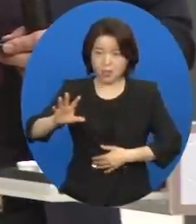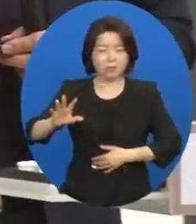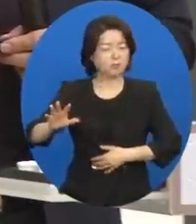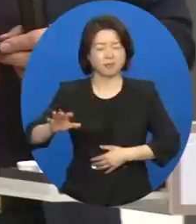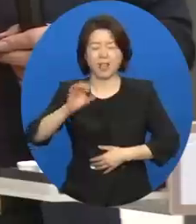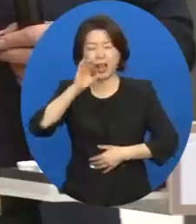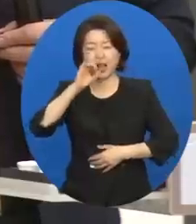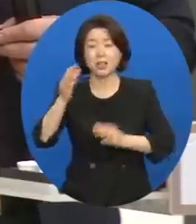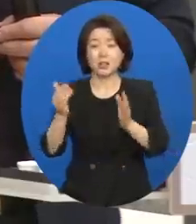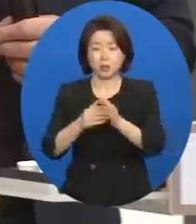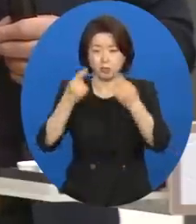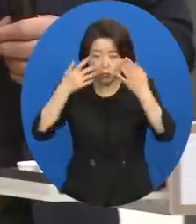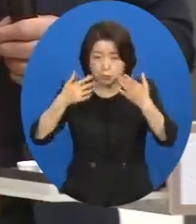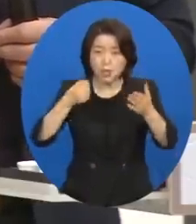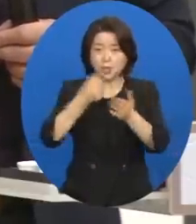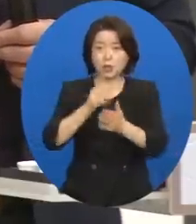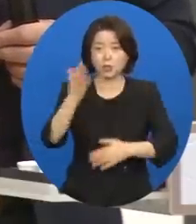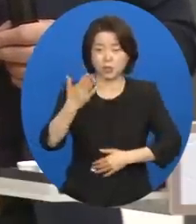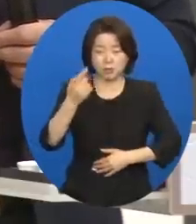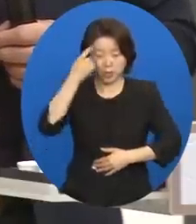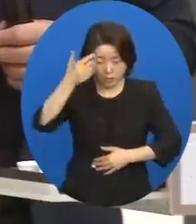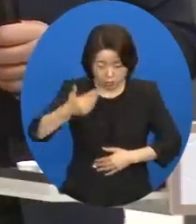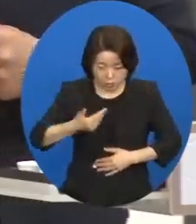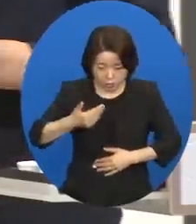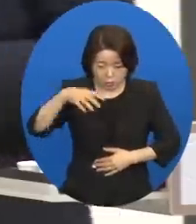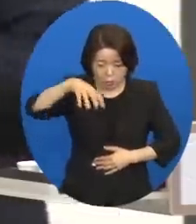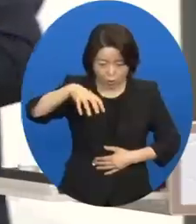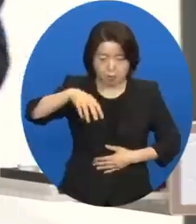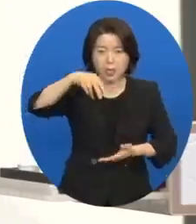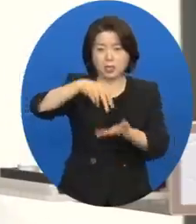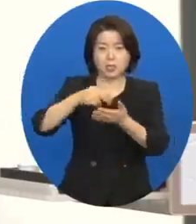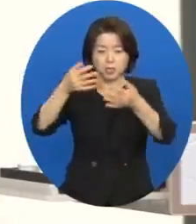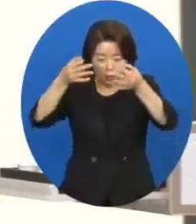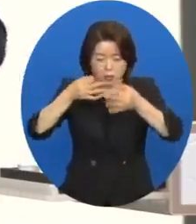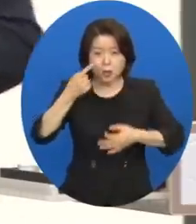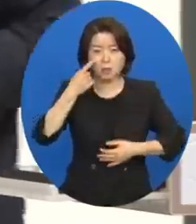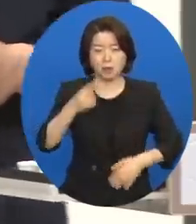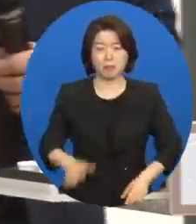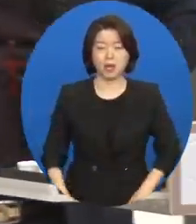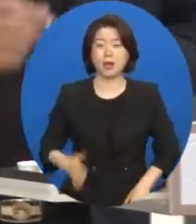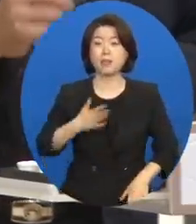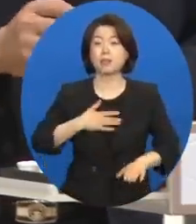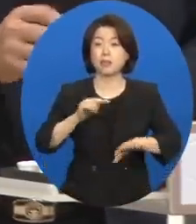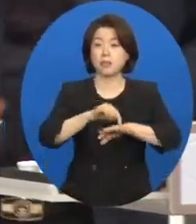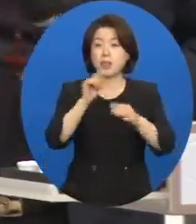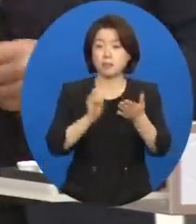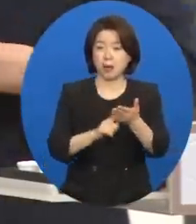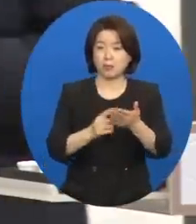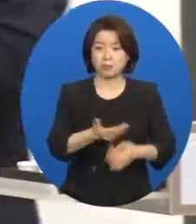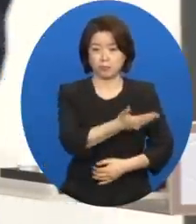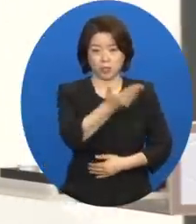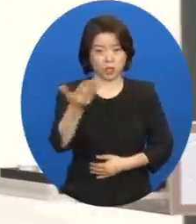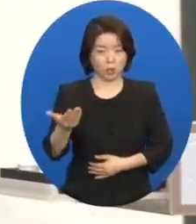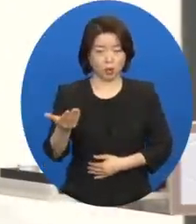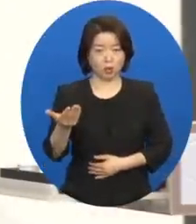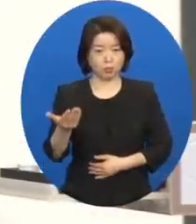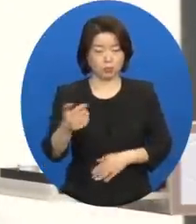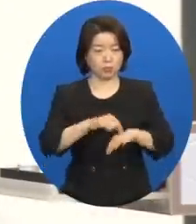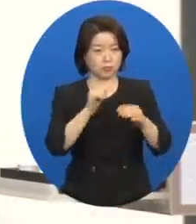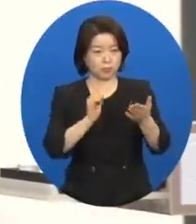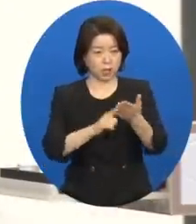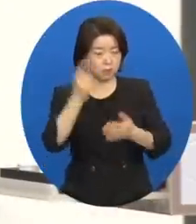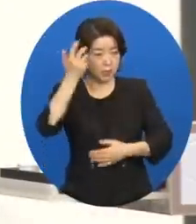이해가 됐다면 질문 앞에 서셔야 돼요. 내 마음은 여러분의 마음의